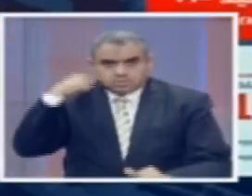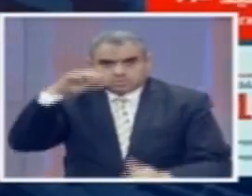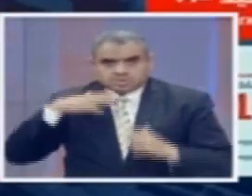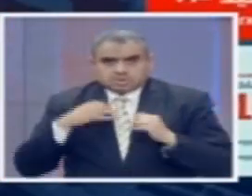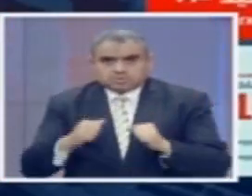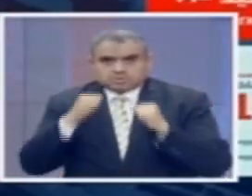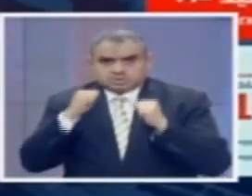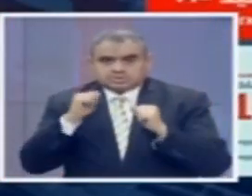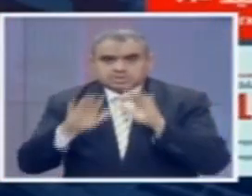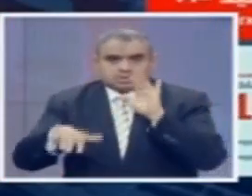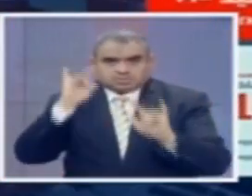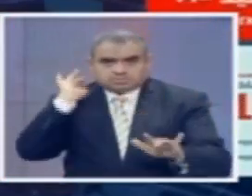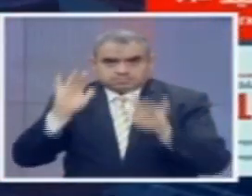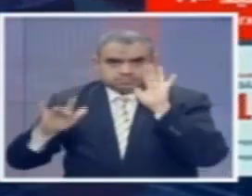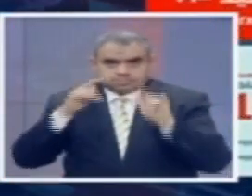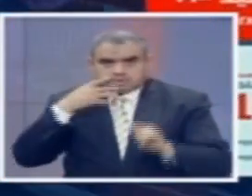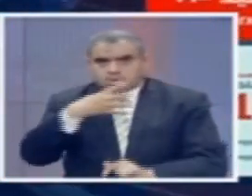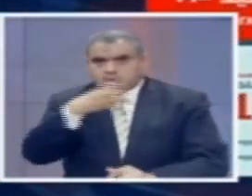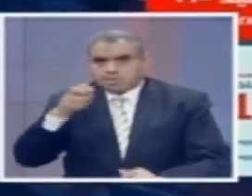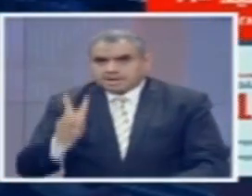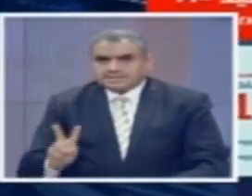وأعلنت وزارة الصحة عن خروج